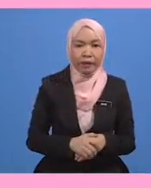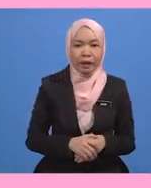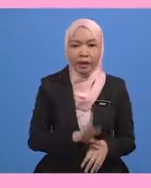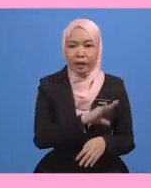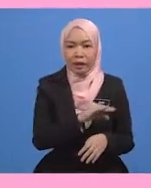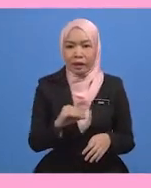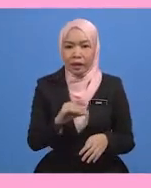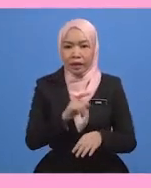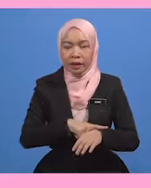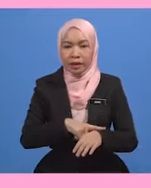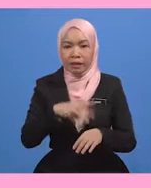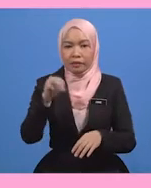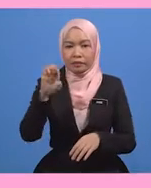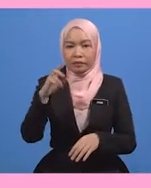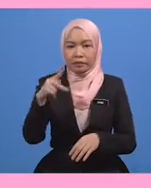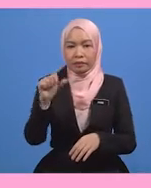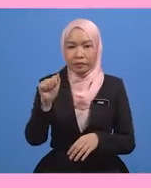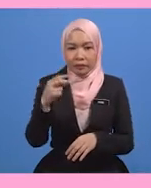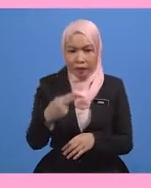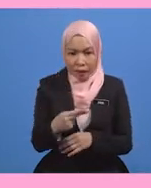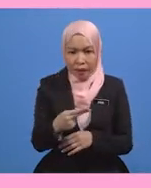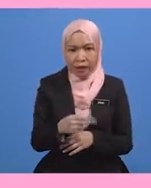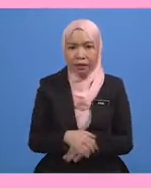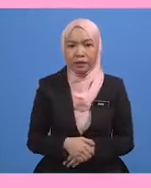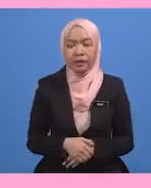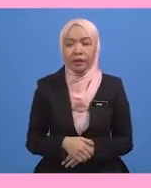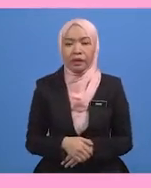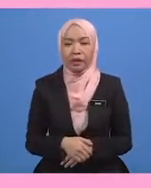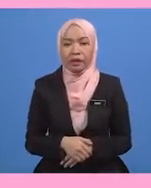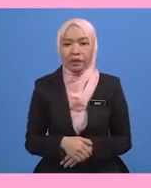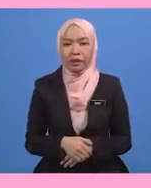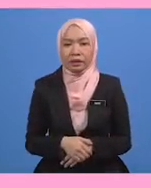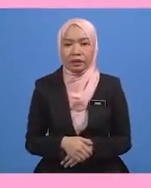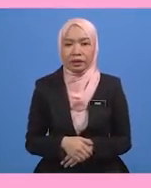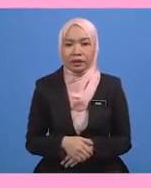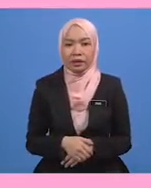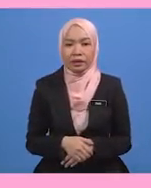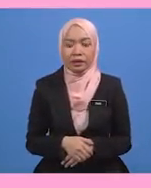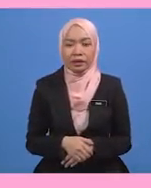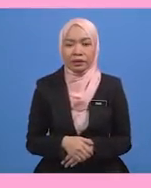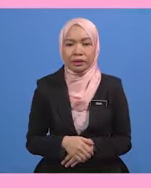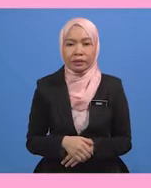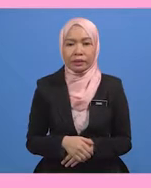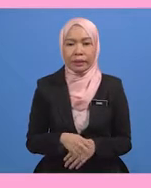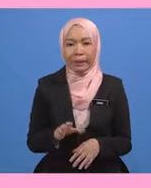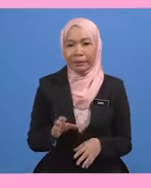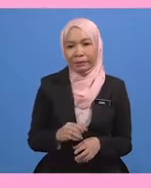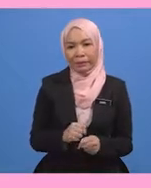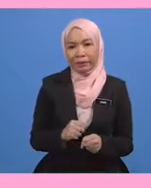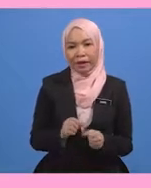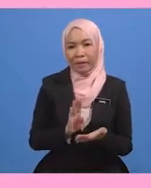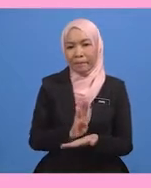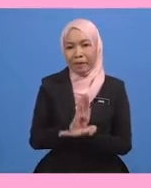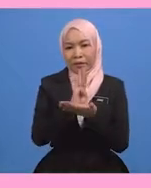mengasaskan Persatuan Hindia Timur untuk memberi pelajaran hal ehwal haji buat jemaah